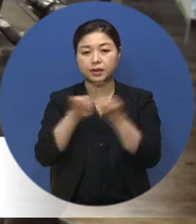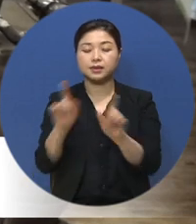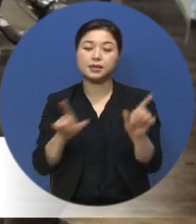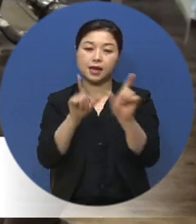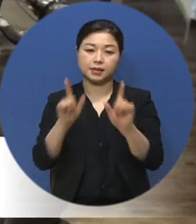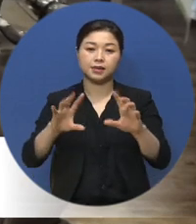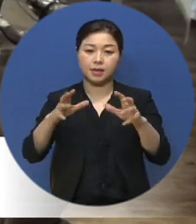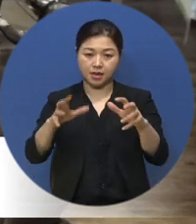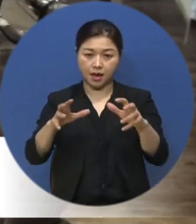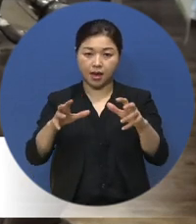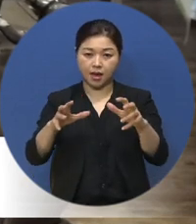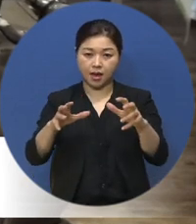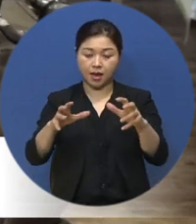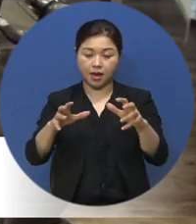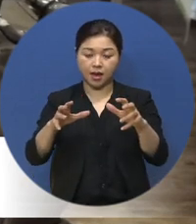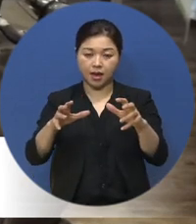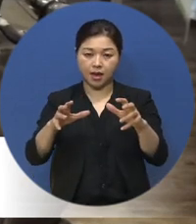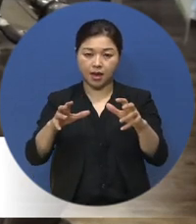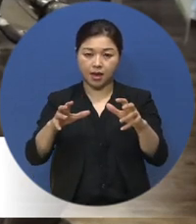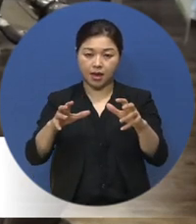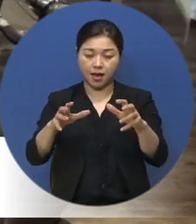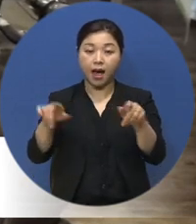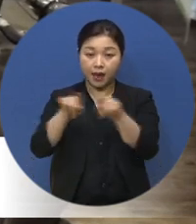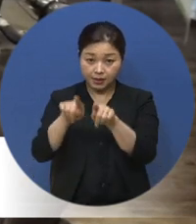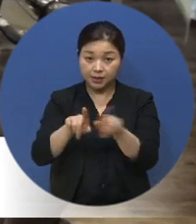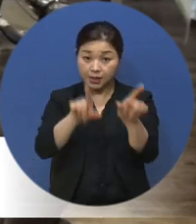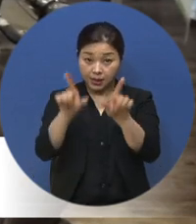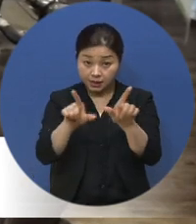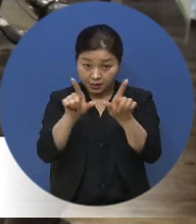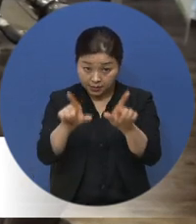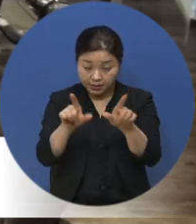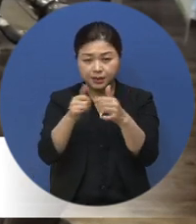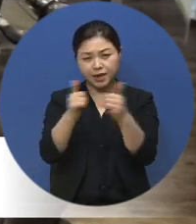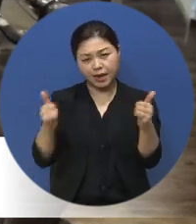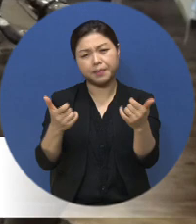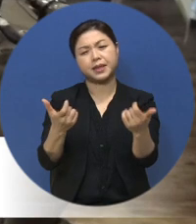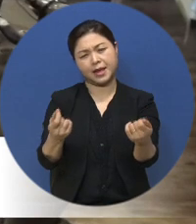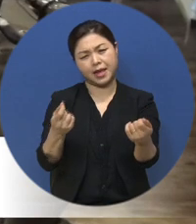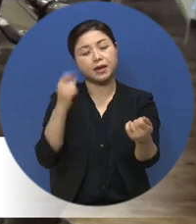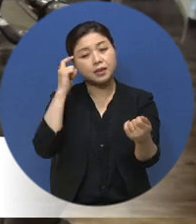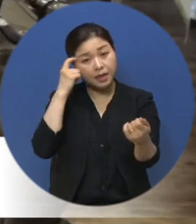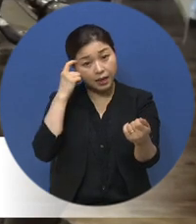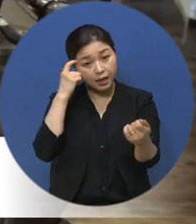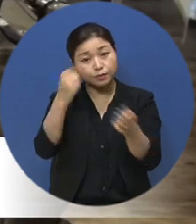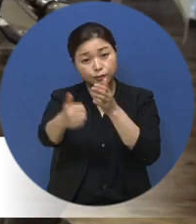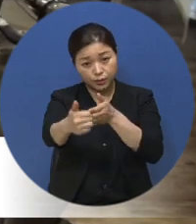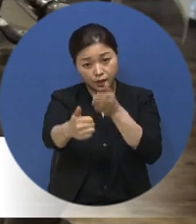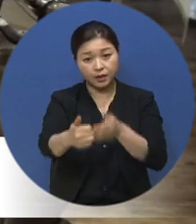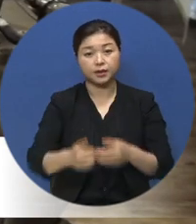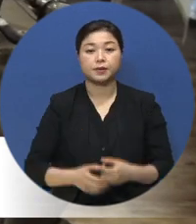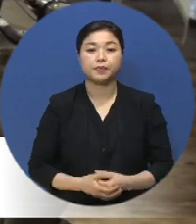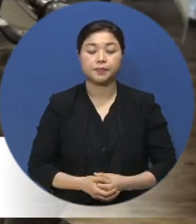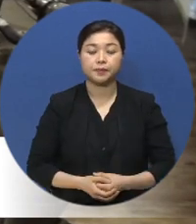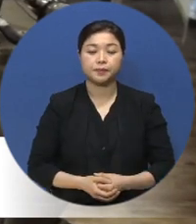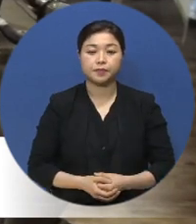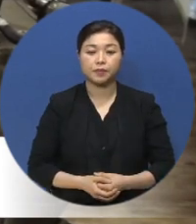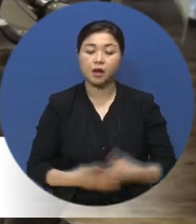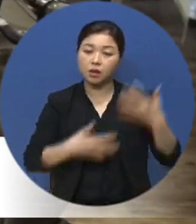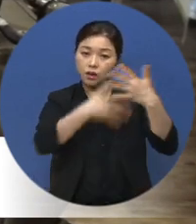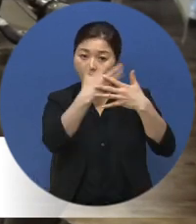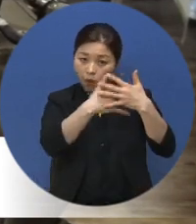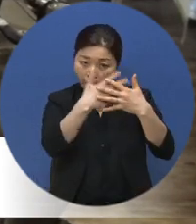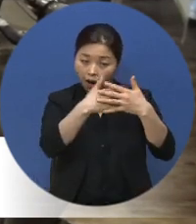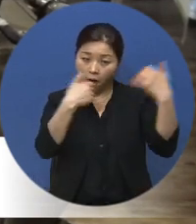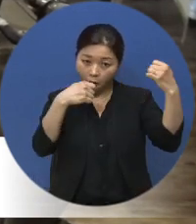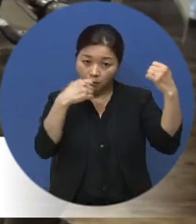가는 세상, 같이 사는 사람으로 생각을 해주셨으면 좋겠어요. 여기 나오시는